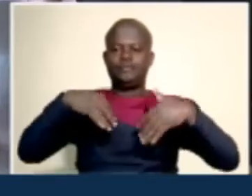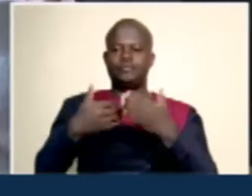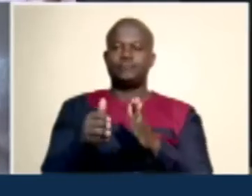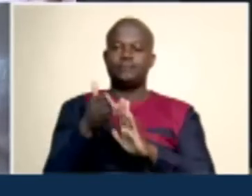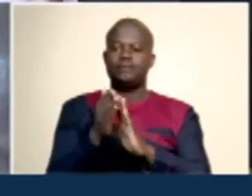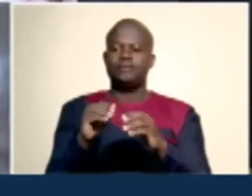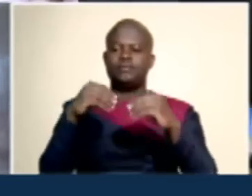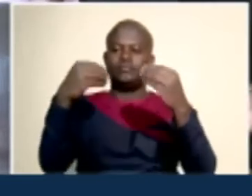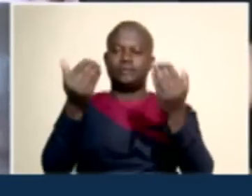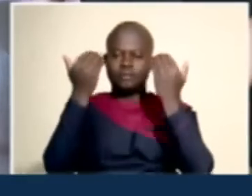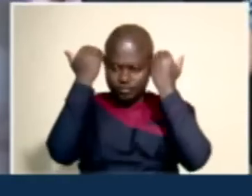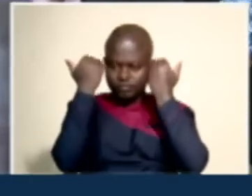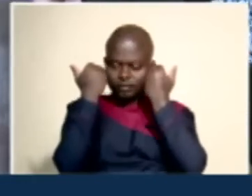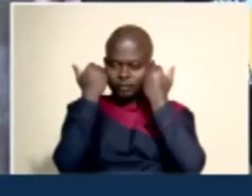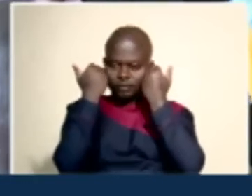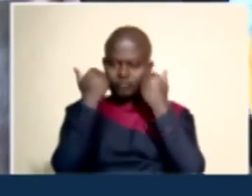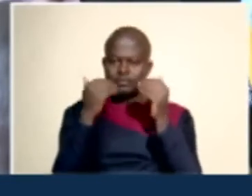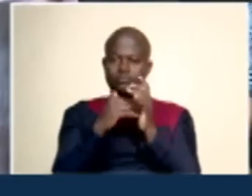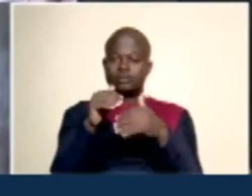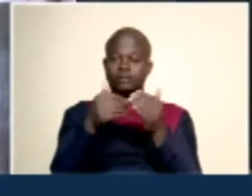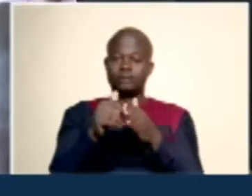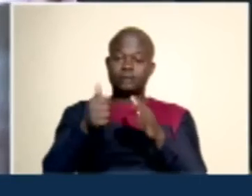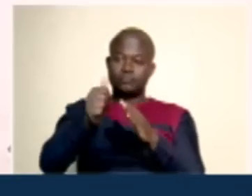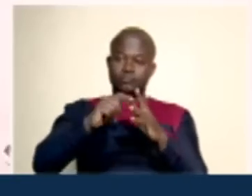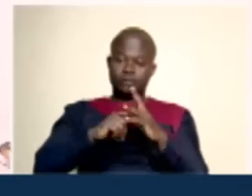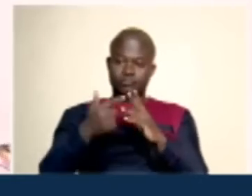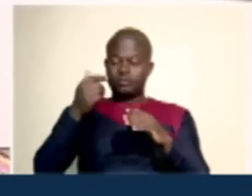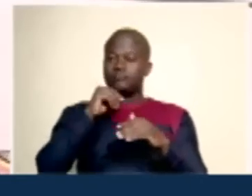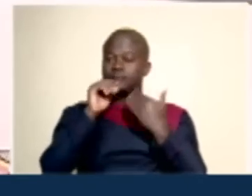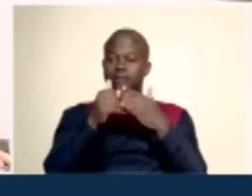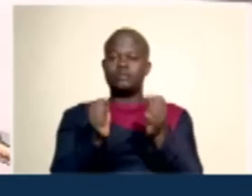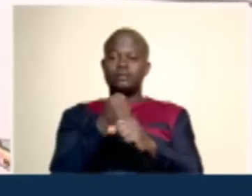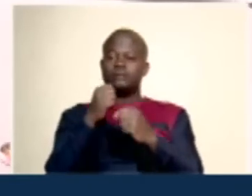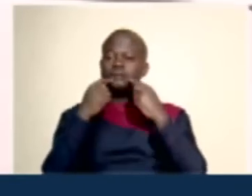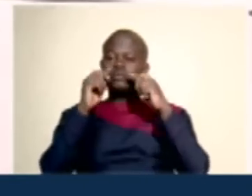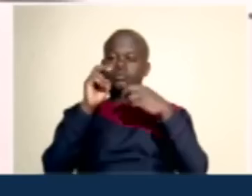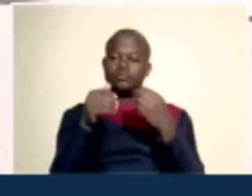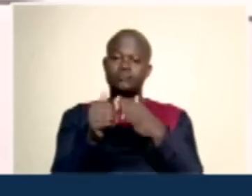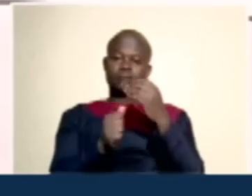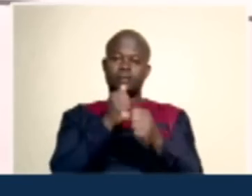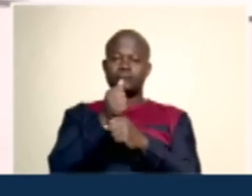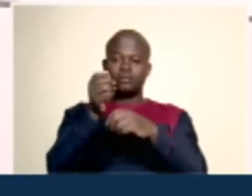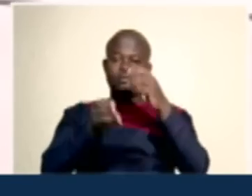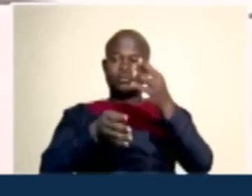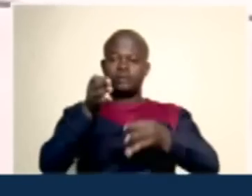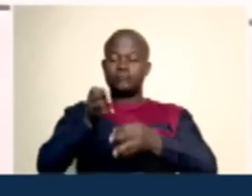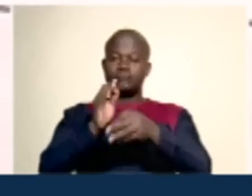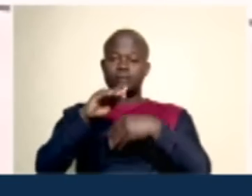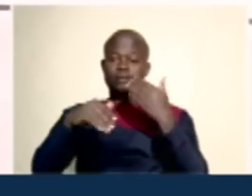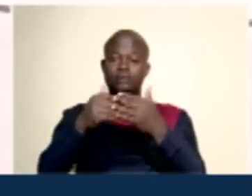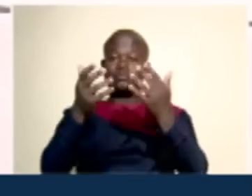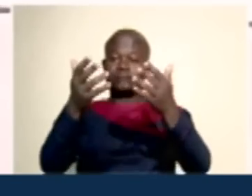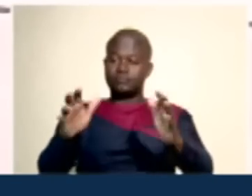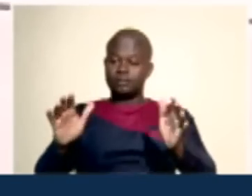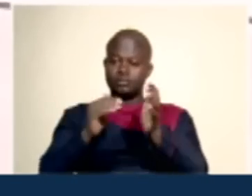byihutisha itangwa ry'ubutabera. Nibwo bigitangira, ntabwo twavuga ko umwaka w'ubucamanza uzajya kurangira zose